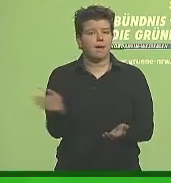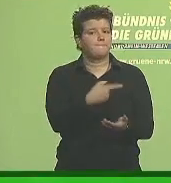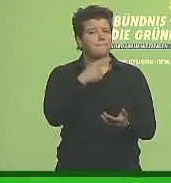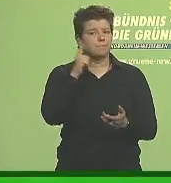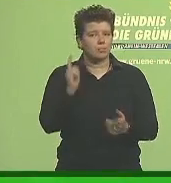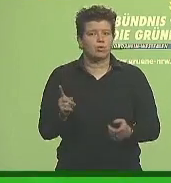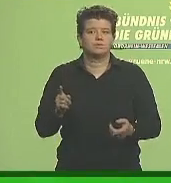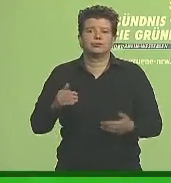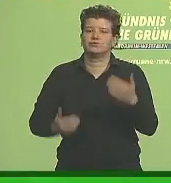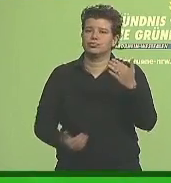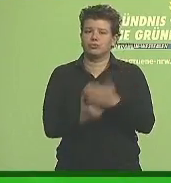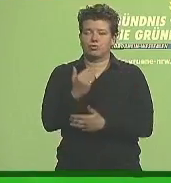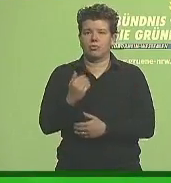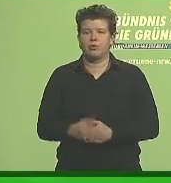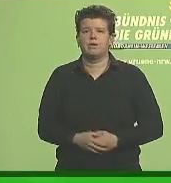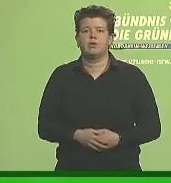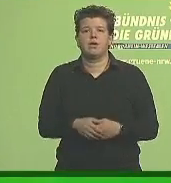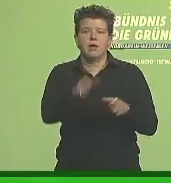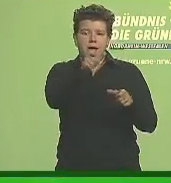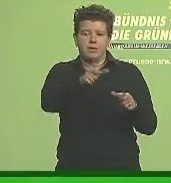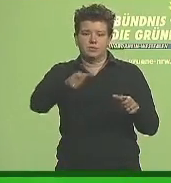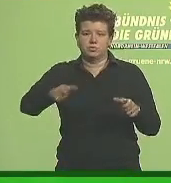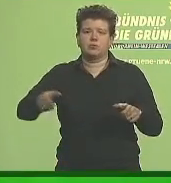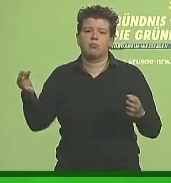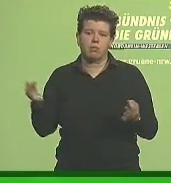alternative Heizungen wie bei Mini- und